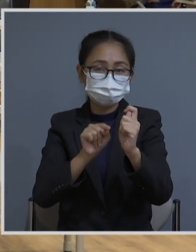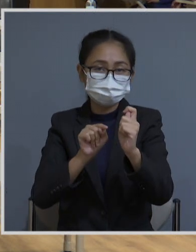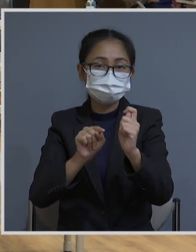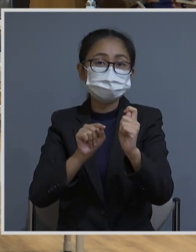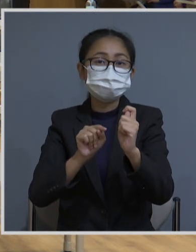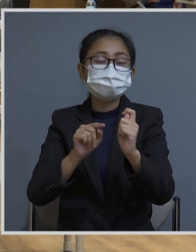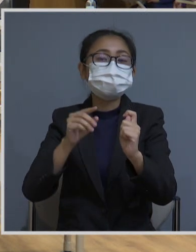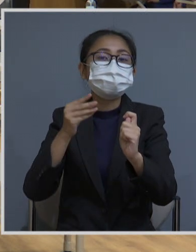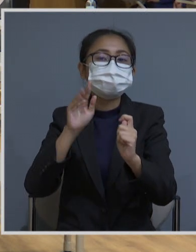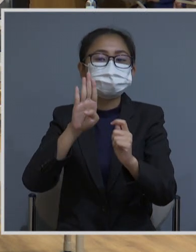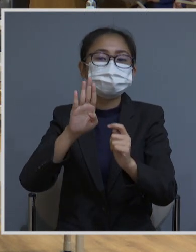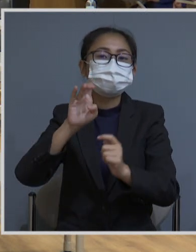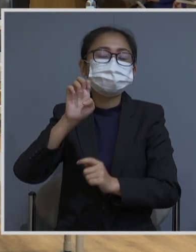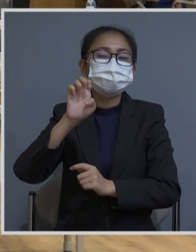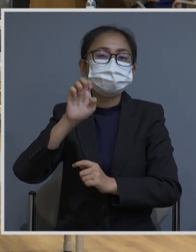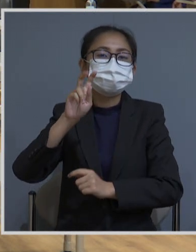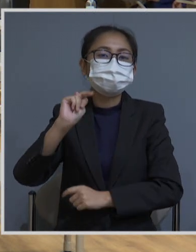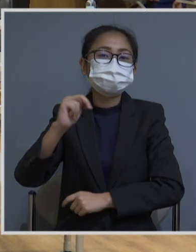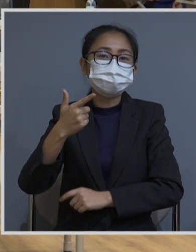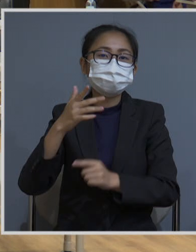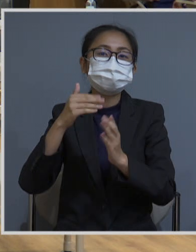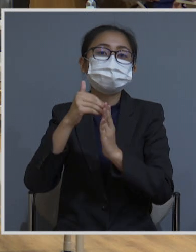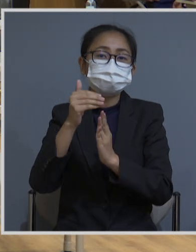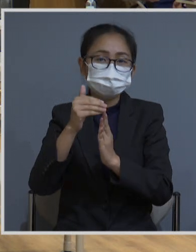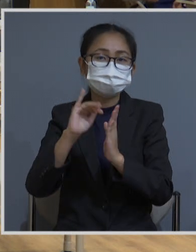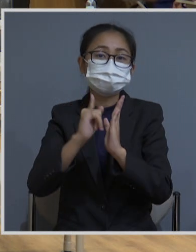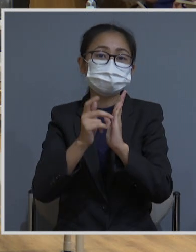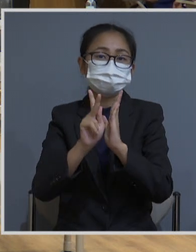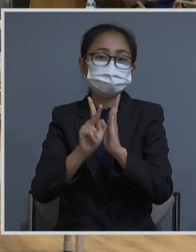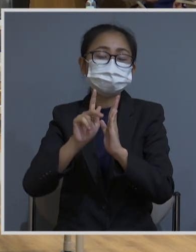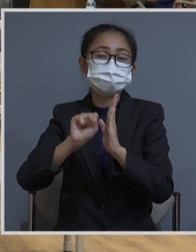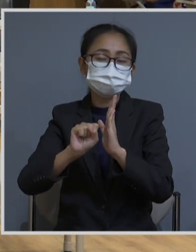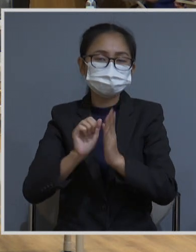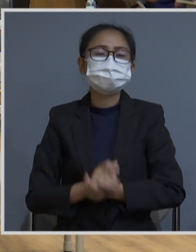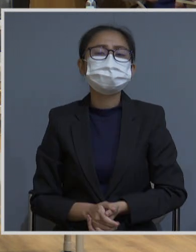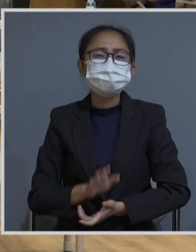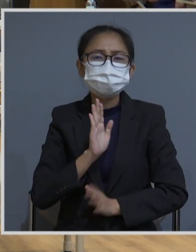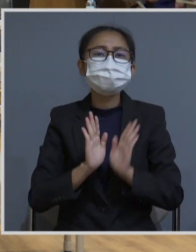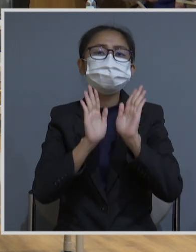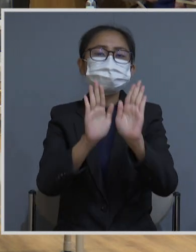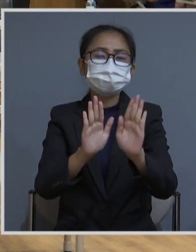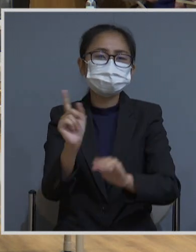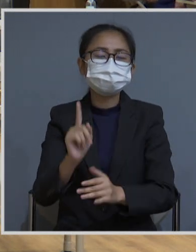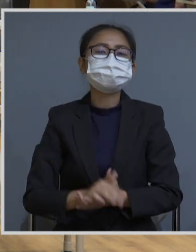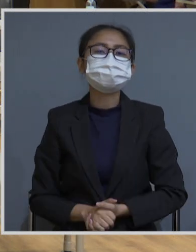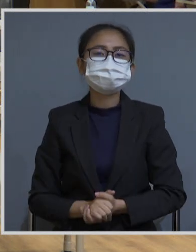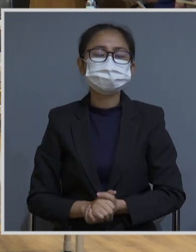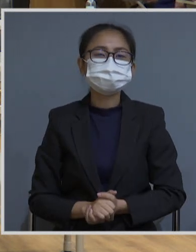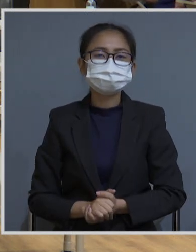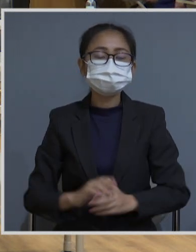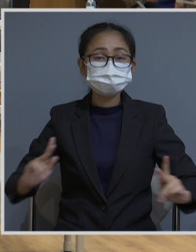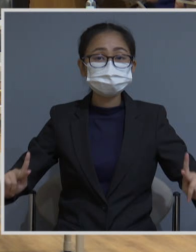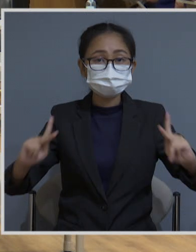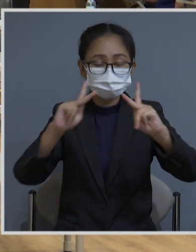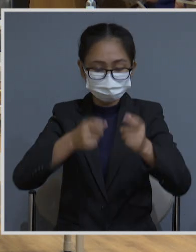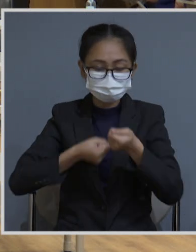สกลนครแห่งนี้นะคะดิฉันถามคำถามแรกค่ะท่านประธานผ่านไปถึงท่านและมนตรีครับก็ช่วงเกษตรและสหกรณ์